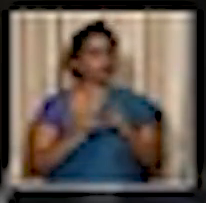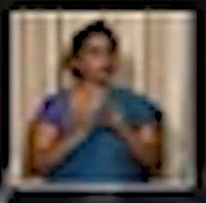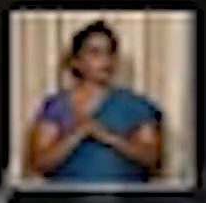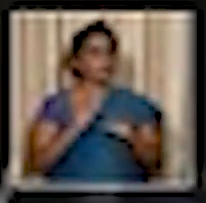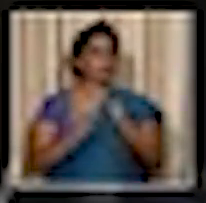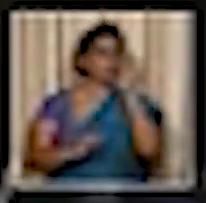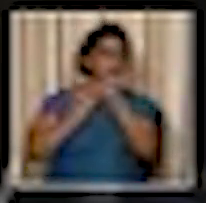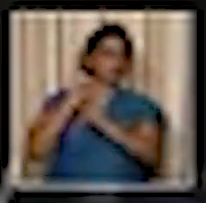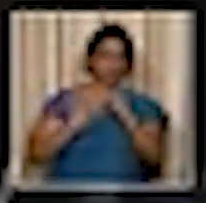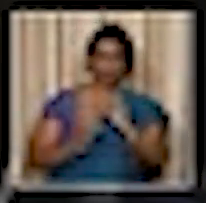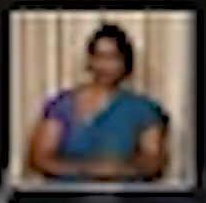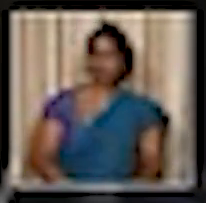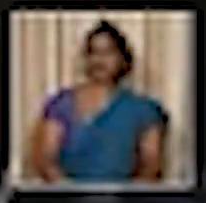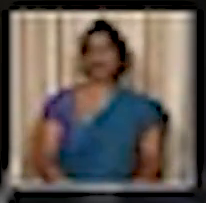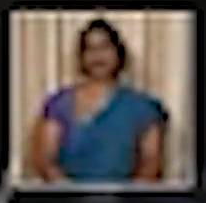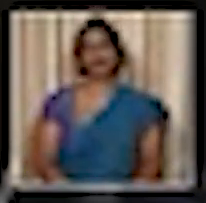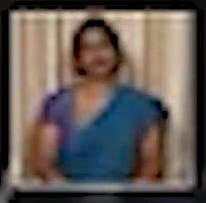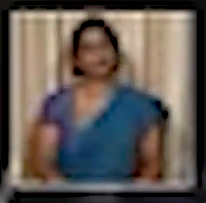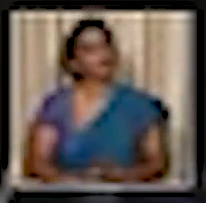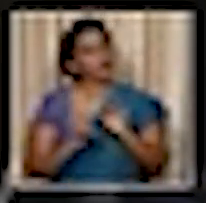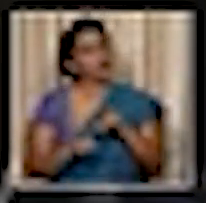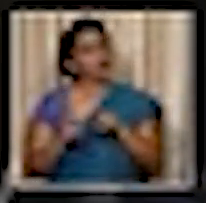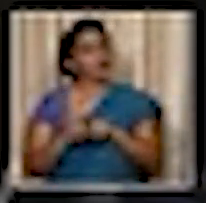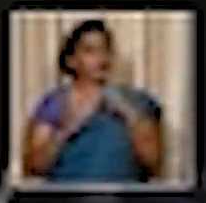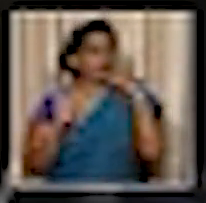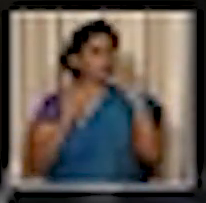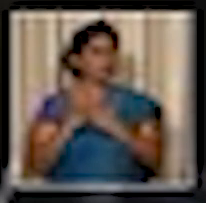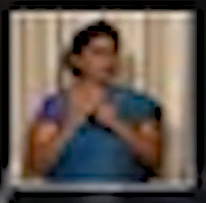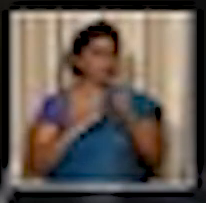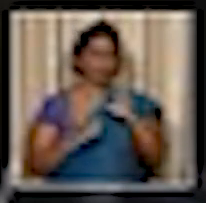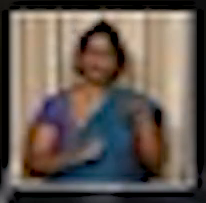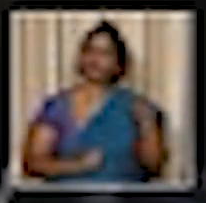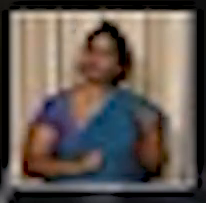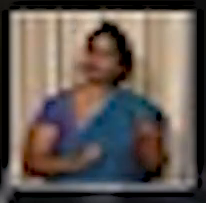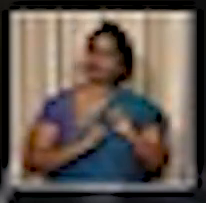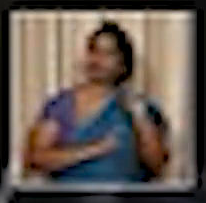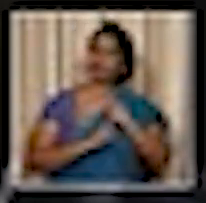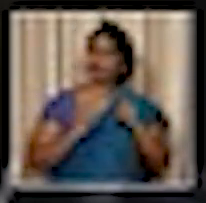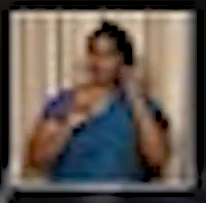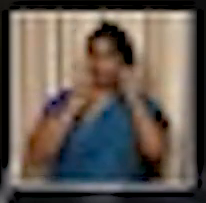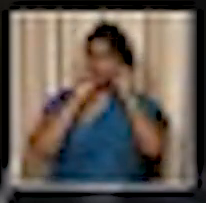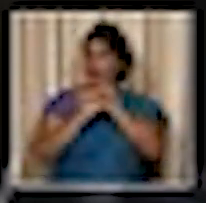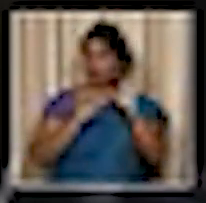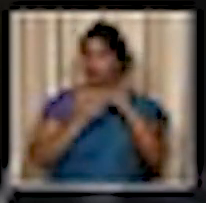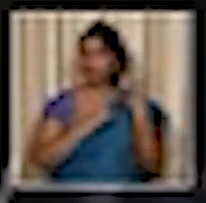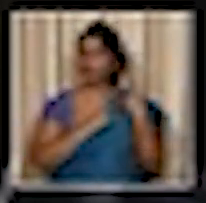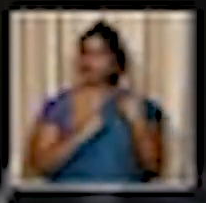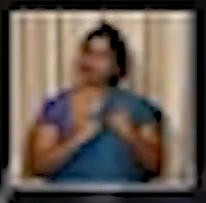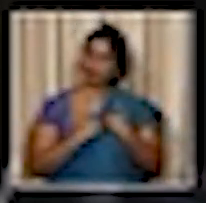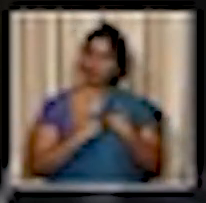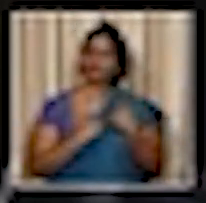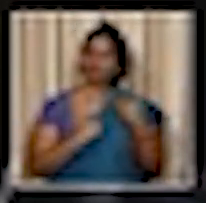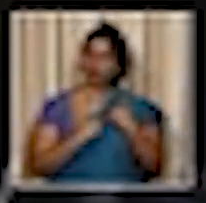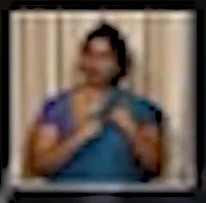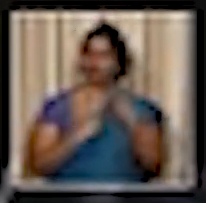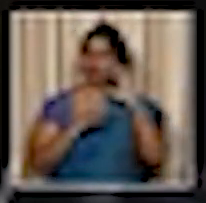තුලින් විවේචනයට ලක්විය. එසේ හින් එම කාරණය පිළිබඳ පාර්ලිමේන්තුව දැනුවත් කිරීම මගේ යුතුකමක් වූ හේයින් මම